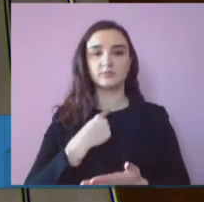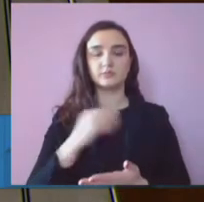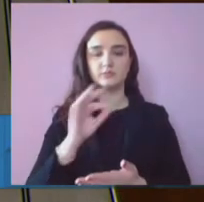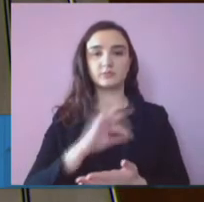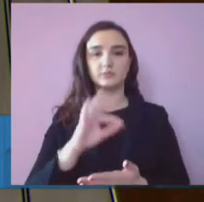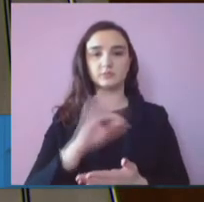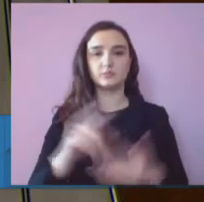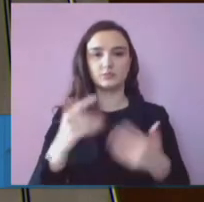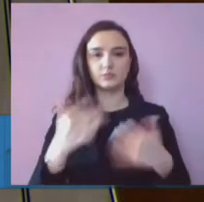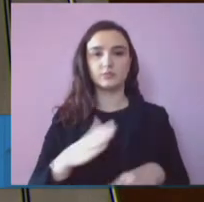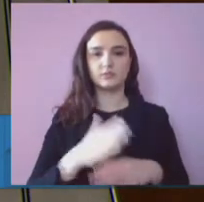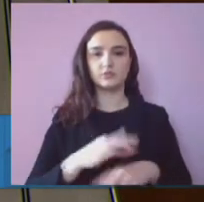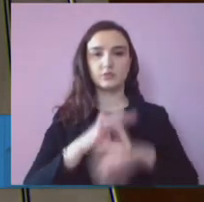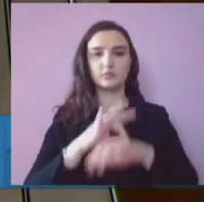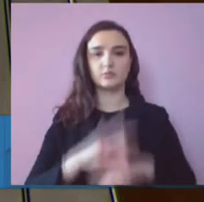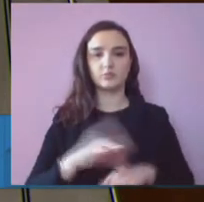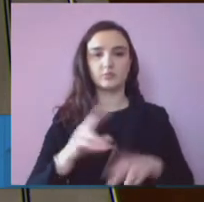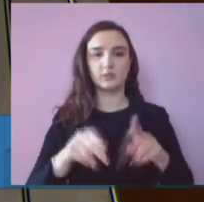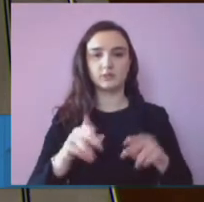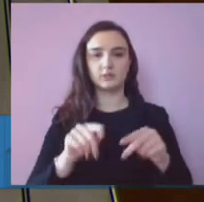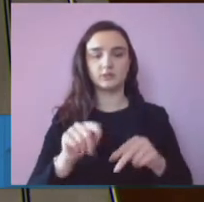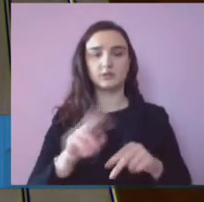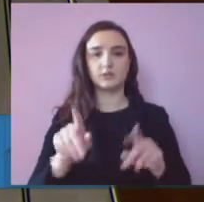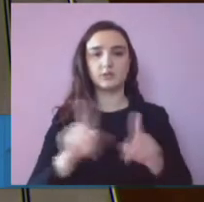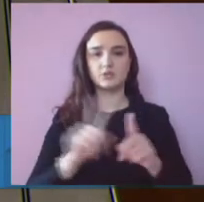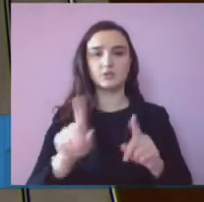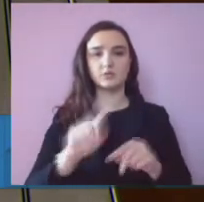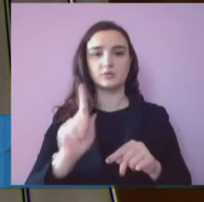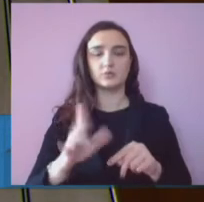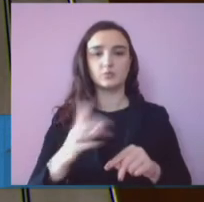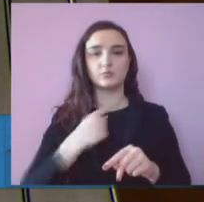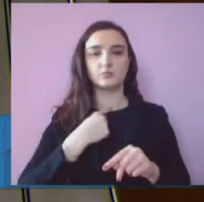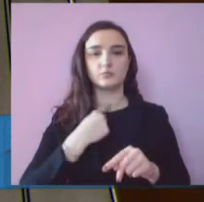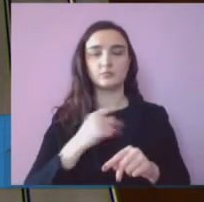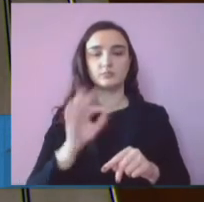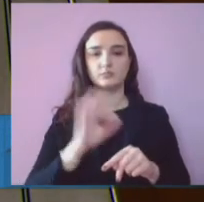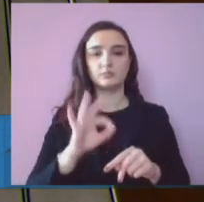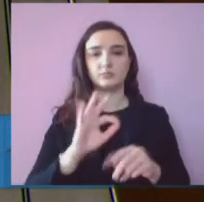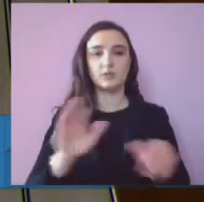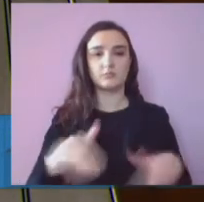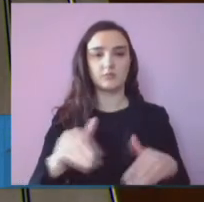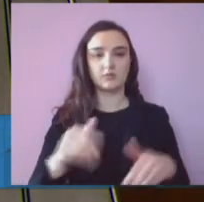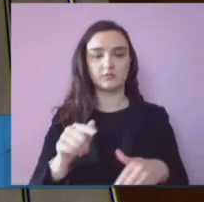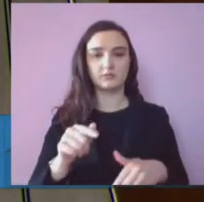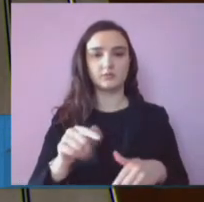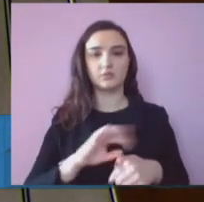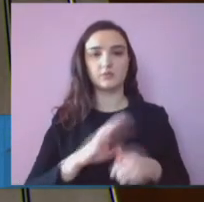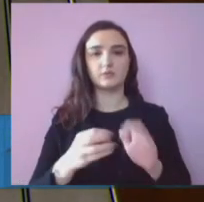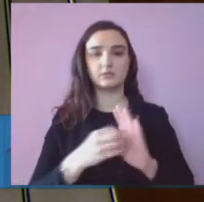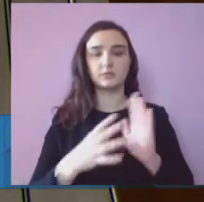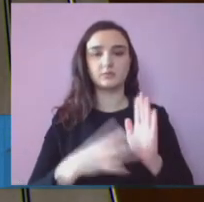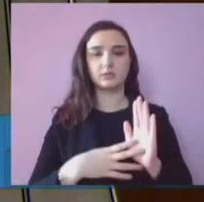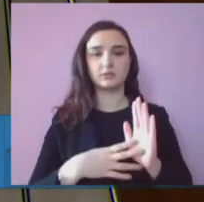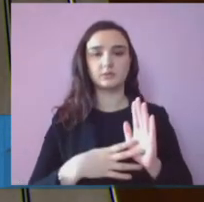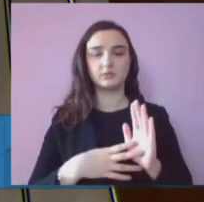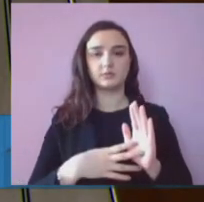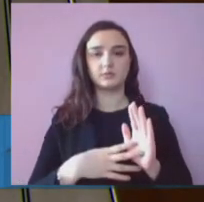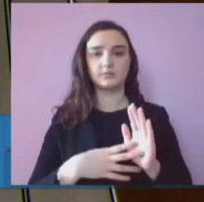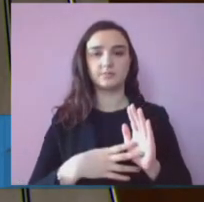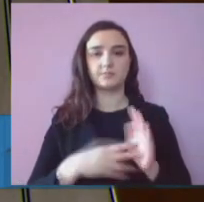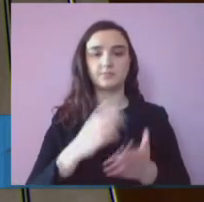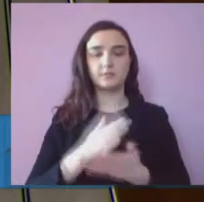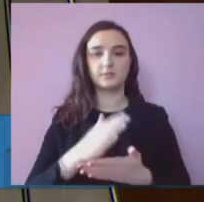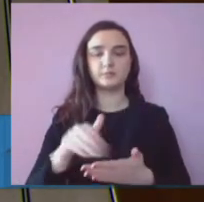აქვს ჩატარებული ოპერაცია. Და ასე სვამენ კითხვას, თუ ფარისებრი ჯირკვალი აღარ მაქვს, COVID-19 არის თუ არა